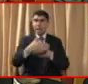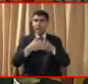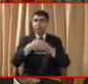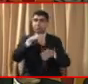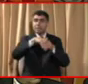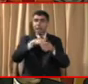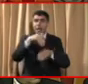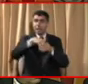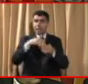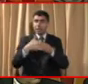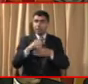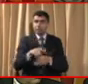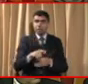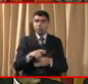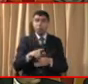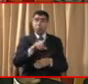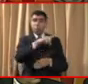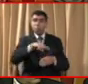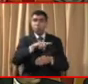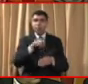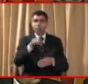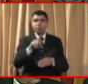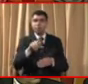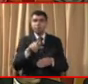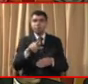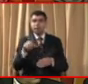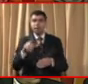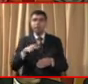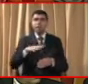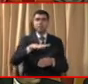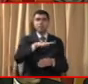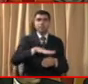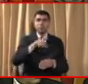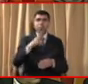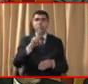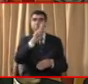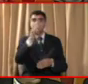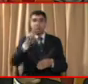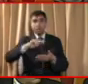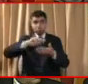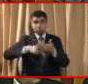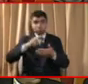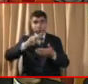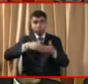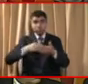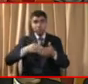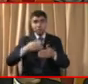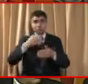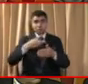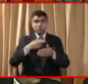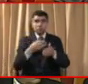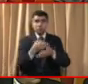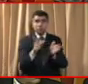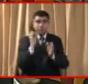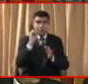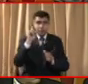الاطراف بلاو كيتبناو التاهيل اللي كيدشنو جلاله الملك، وهذا خطير جدا.